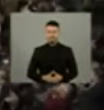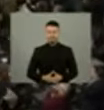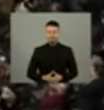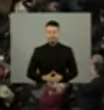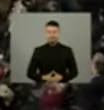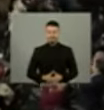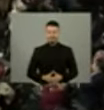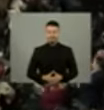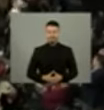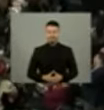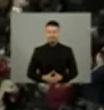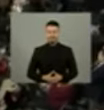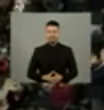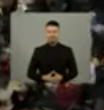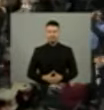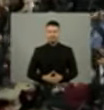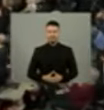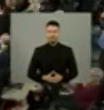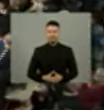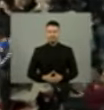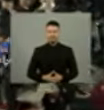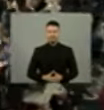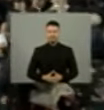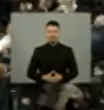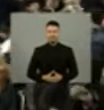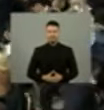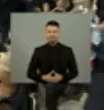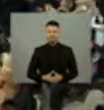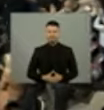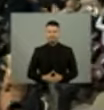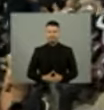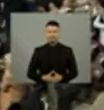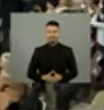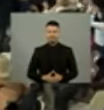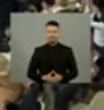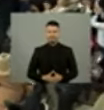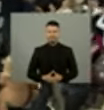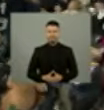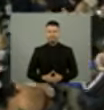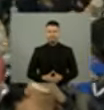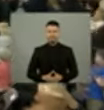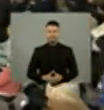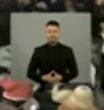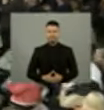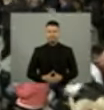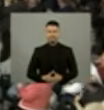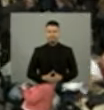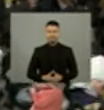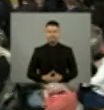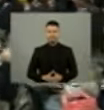αυτό. Δηλαδή, σε ένα κόμμα, φαντάζεσαι στη Νέα Δημοκρατία να βρεθεί κάποιος σήμερα και να πει στο Μητσοτάκη, είμαι αντίπαλός σου, πάμε